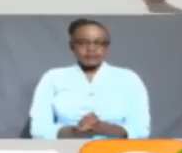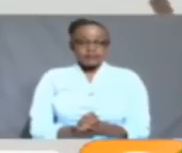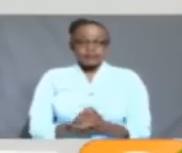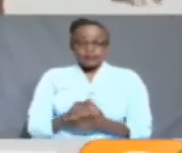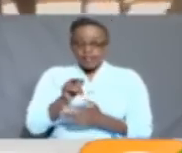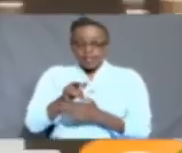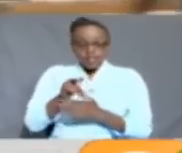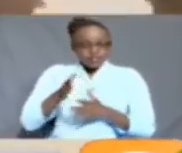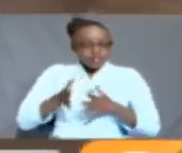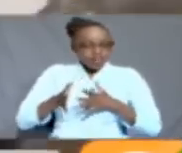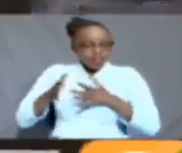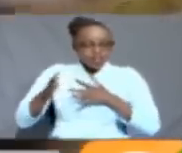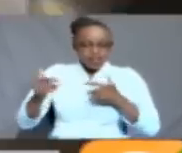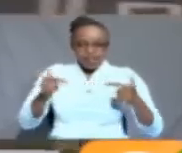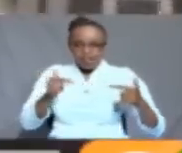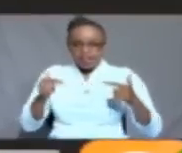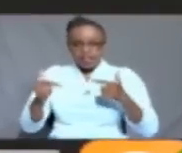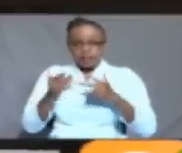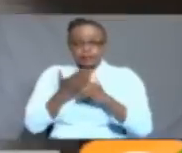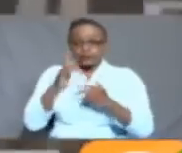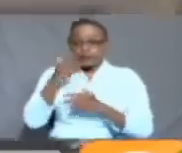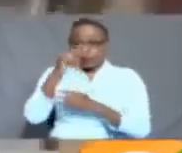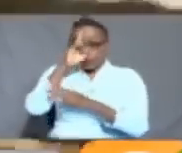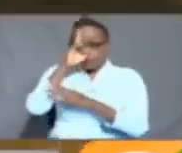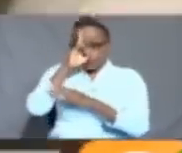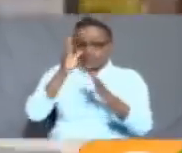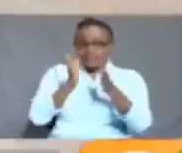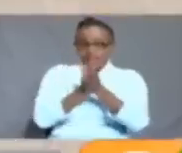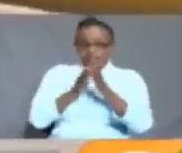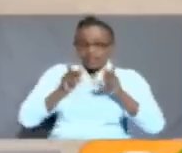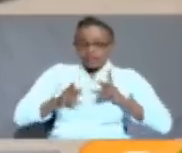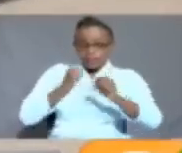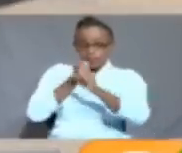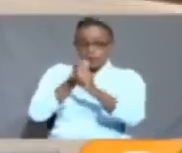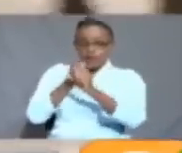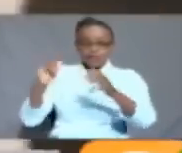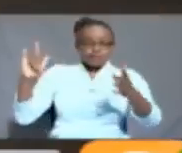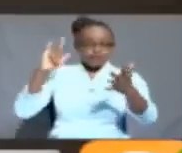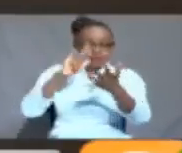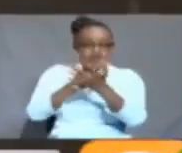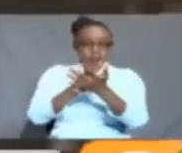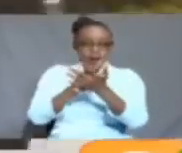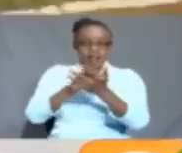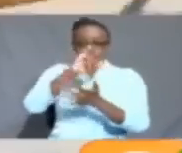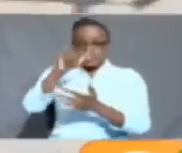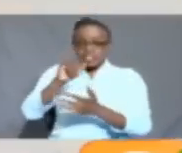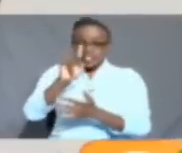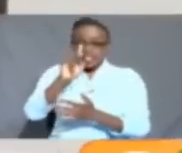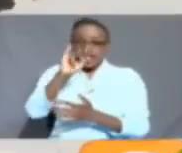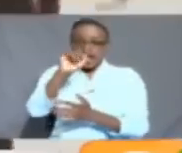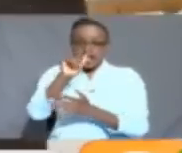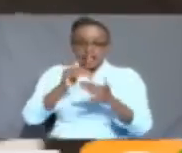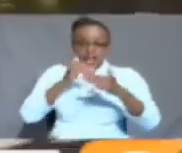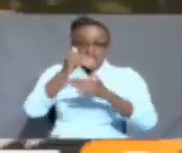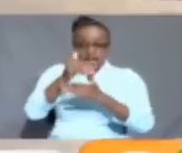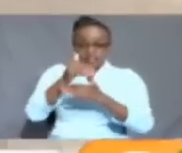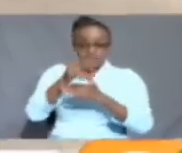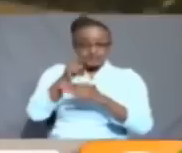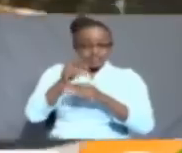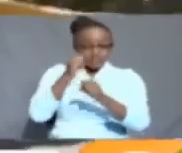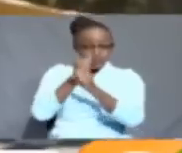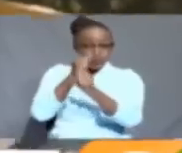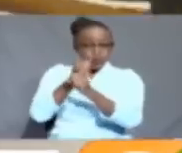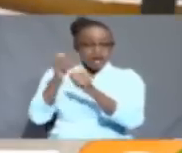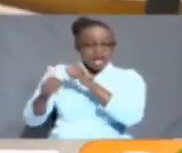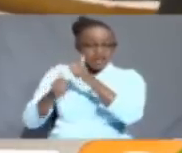Ni mbio za paka na panya kati ya maafisa wa polisi na wafanyikazi wa uwanja wa ndege wa JKIA baada ya wafanyikazi hao